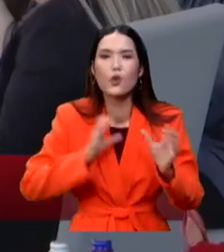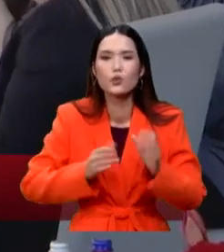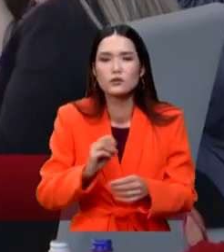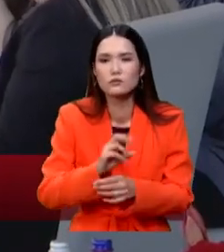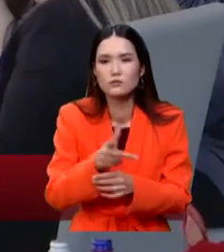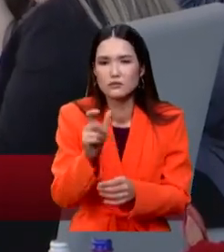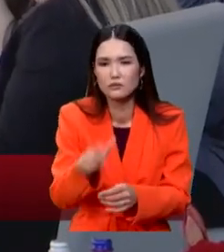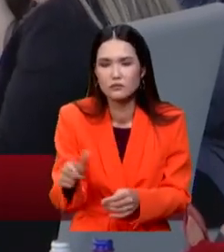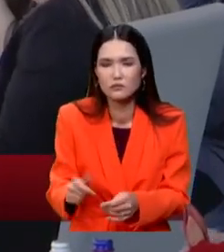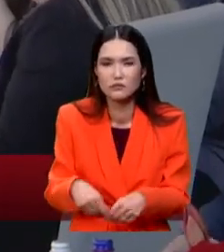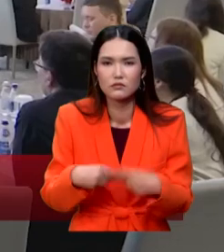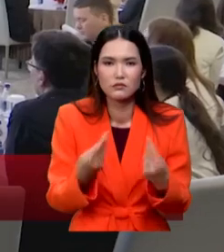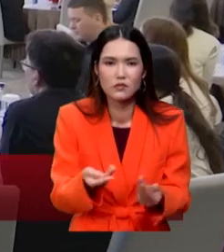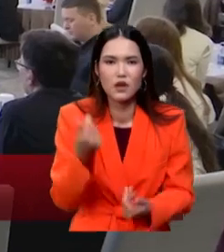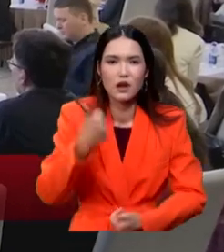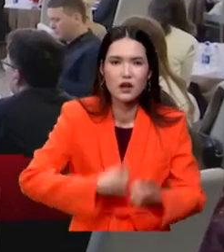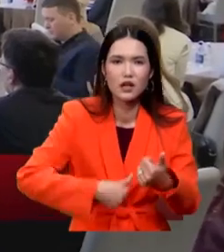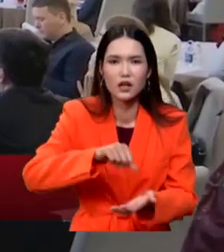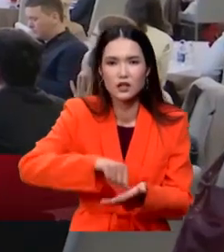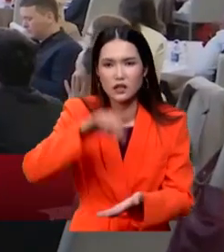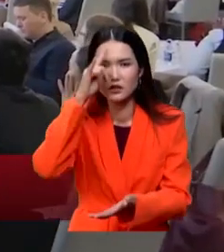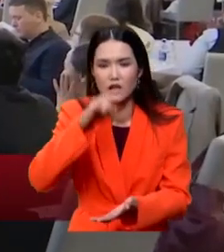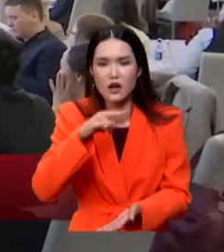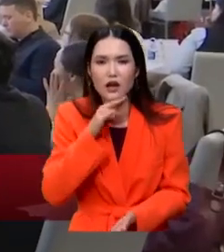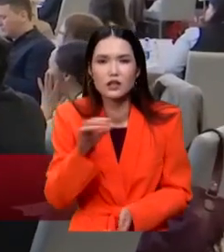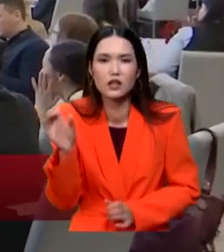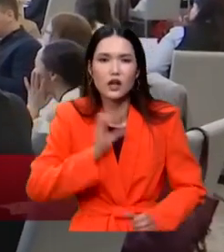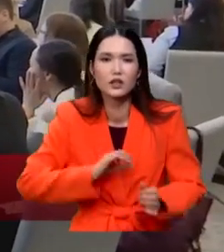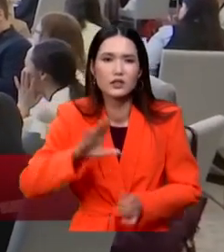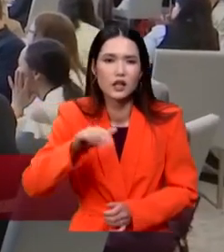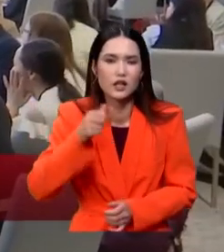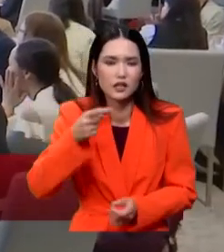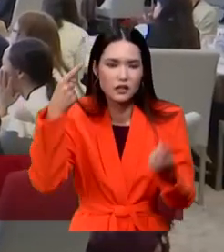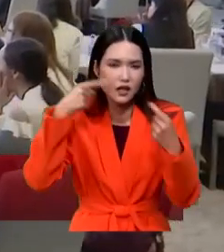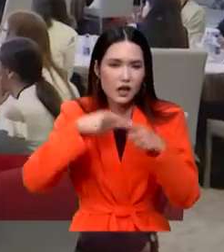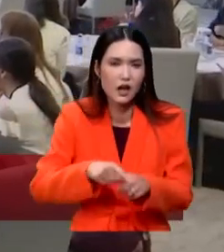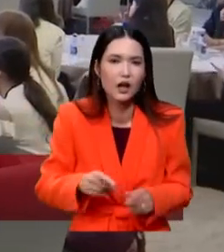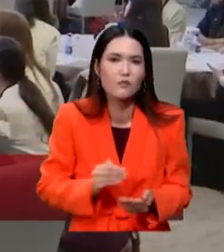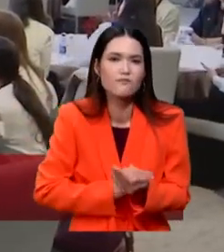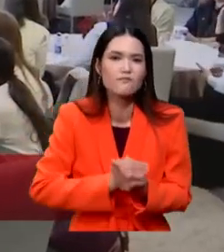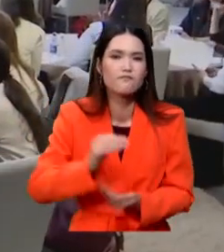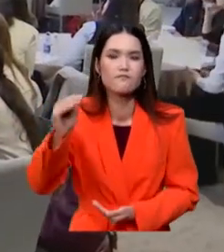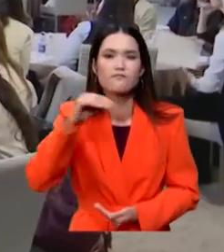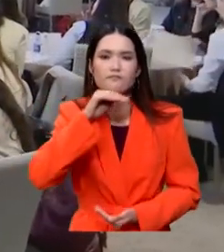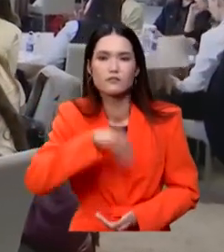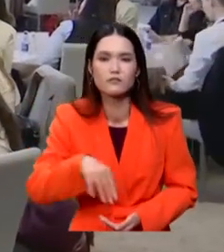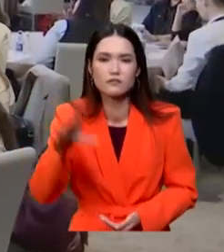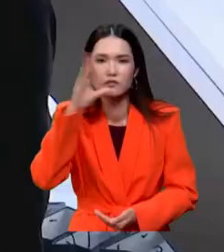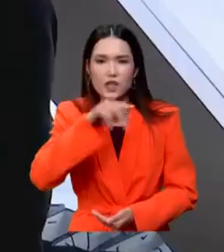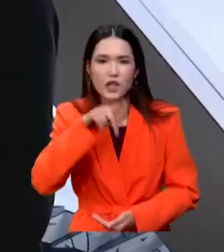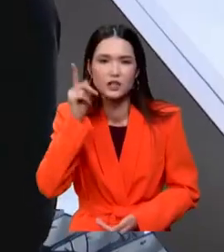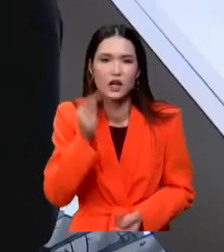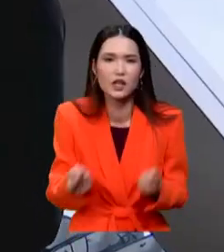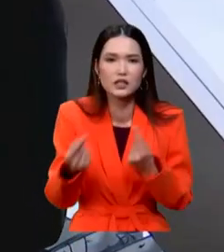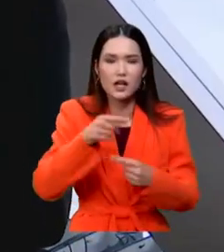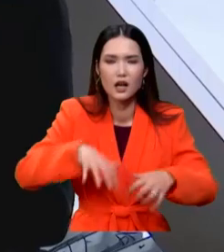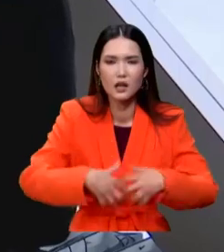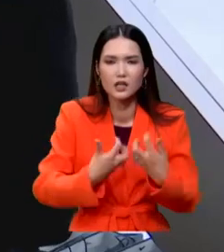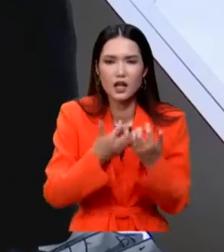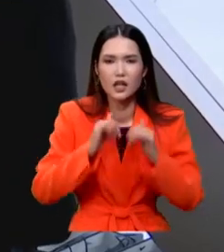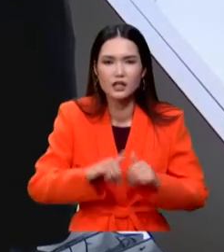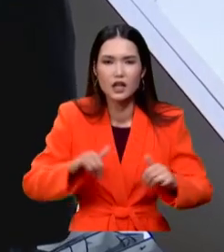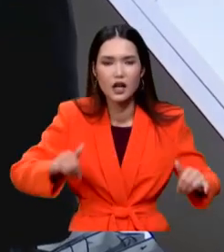қамтыды. Мұндай жарыстарға қатысу қазақстандық студенттердің технология саласындағы жоғары әлеуетін, жастар арасында цифрлық дағдылар